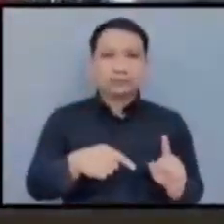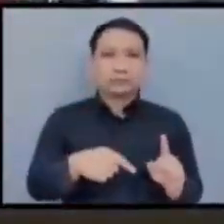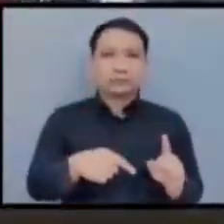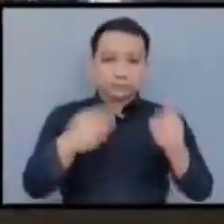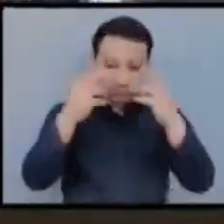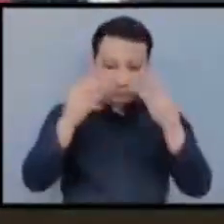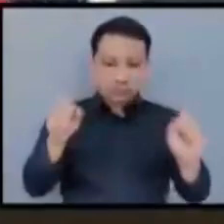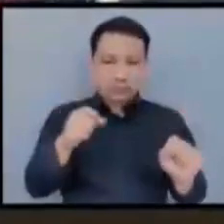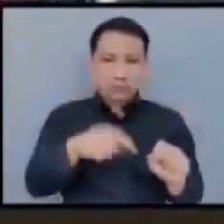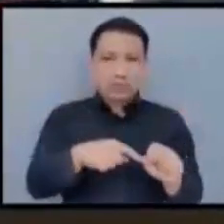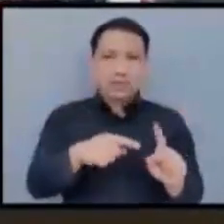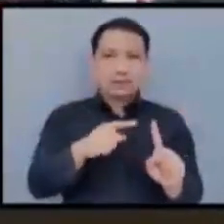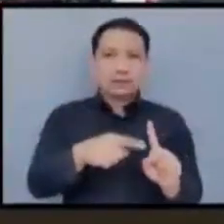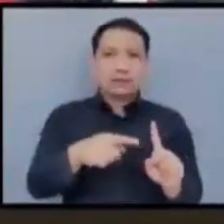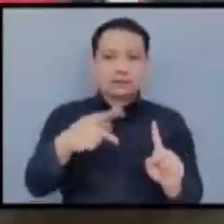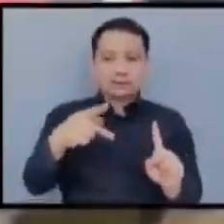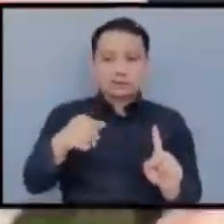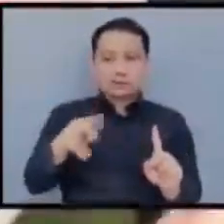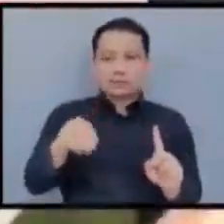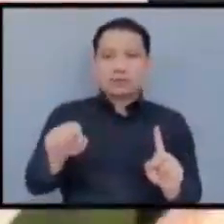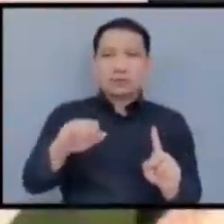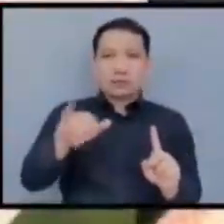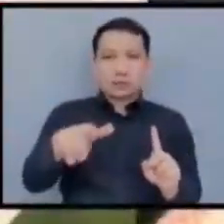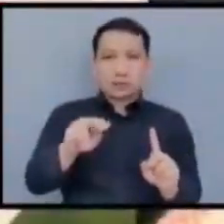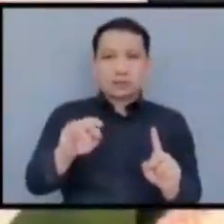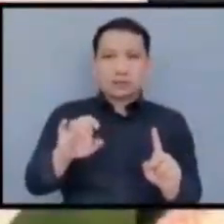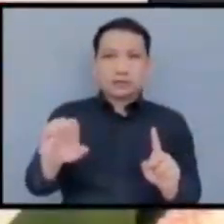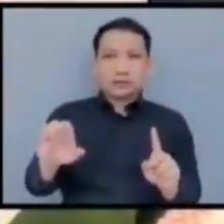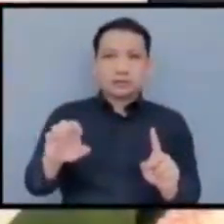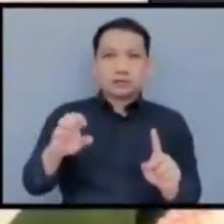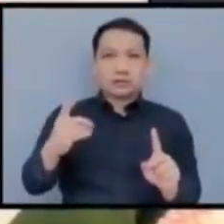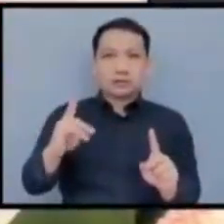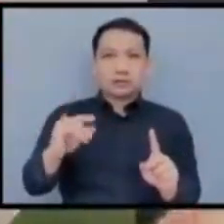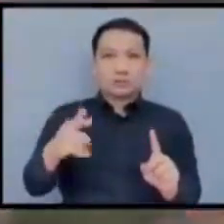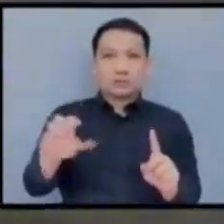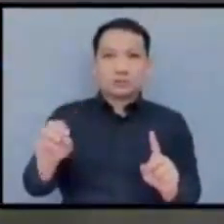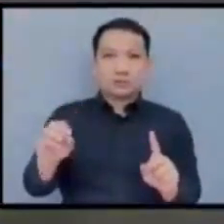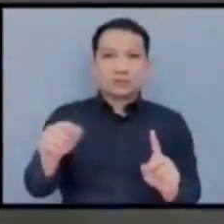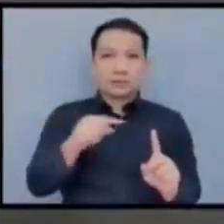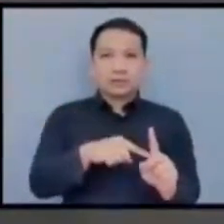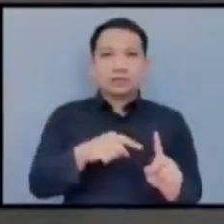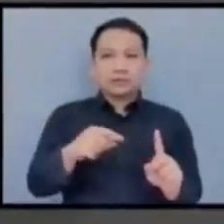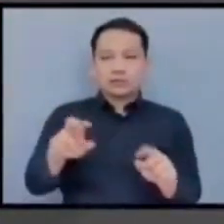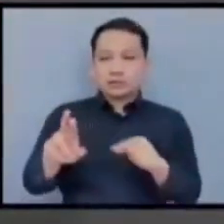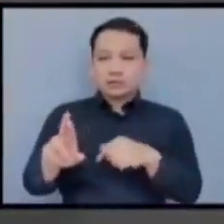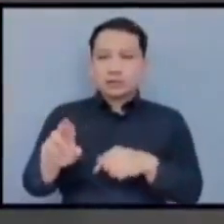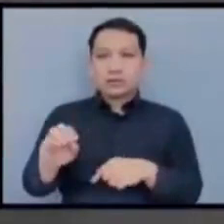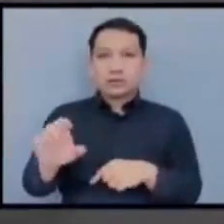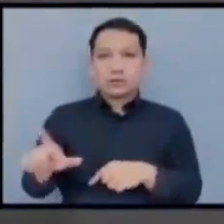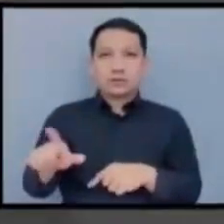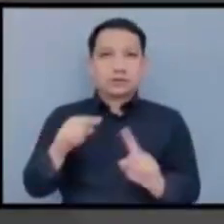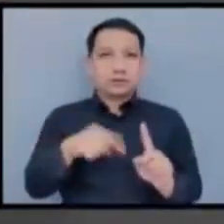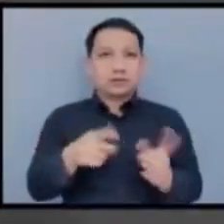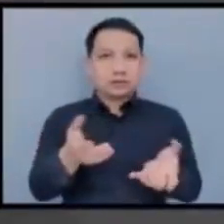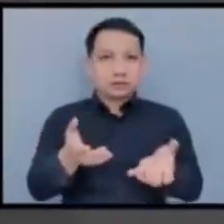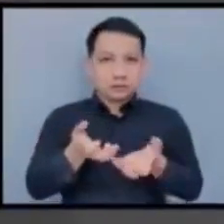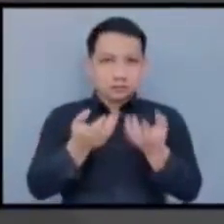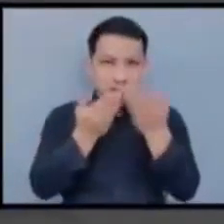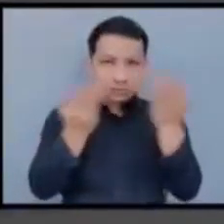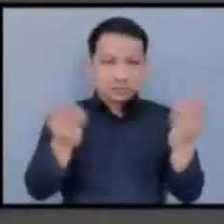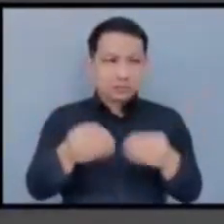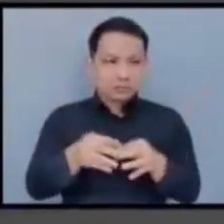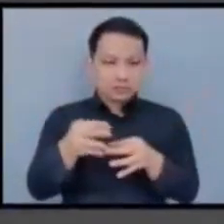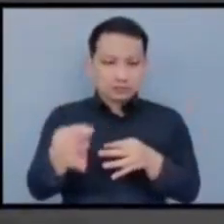Janice De Gamo na byuda ng pinaslang na gobernador ng Negros Oriental na si Rowel De Gamo. Hiling niya, imbes na suspensyon, dapat